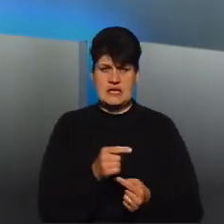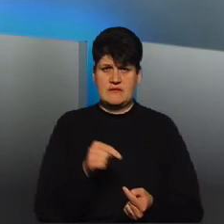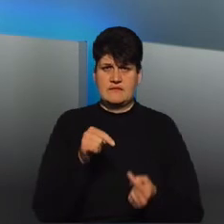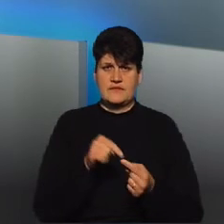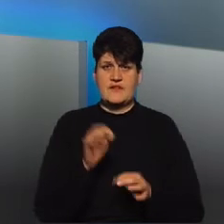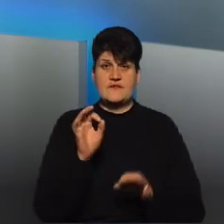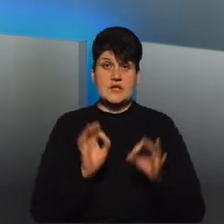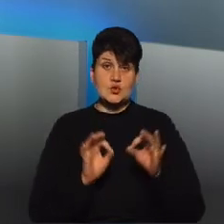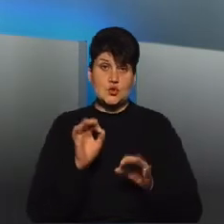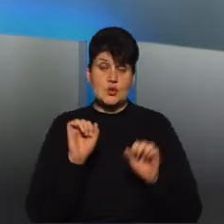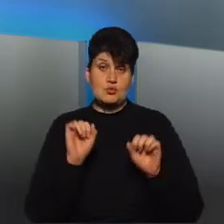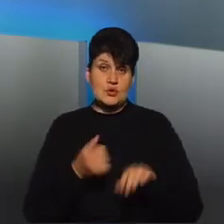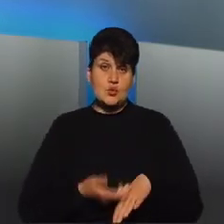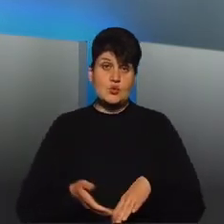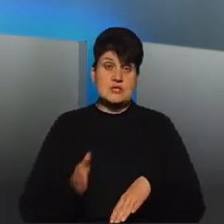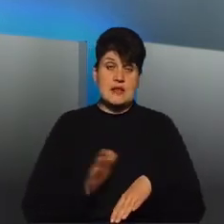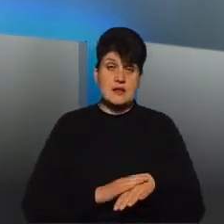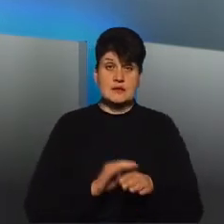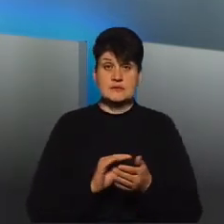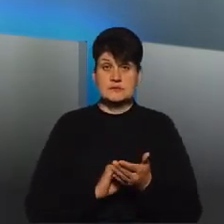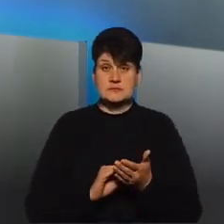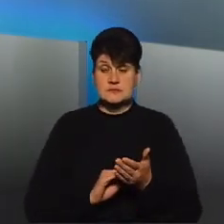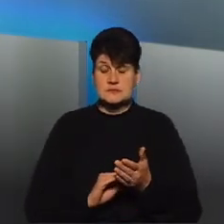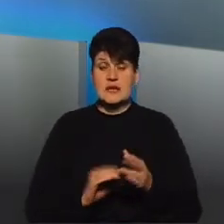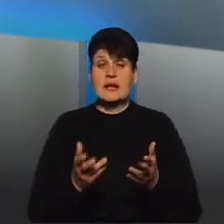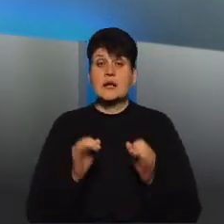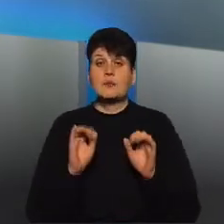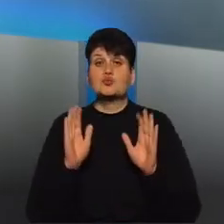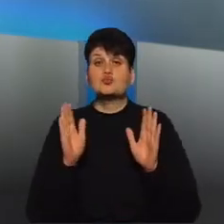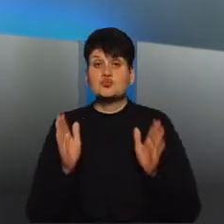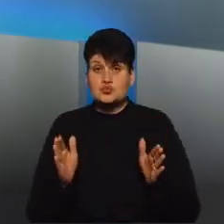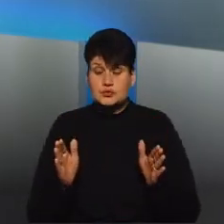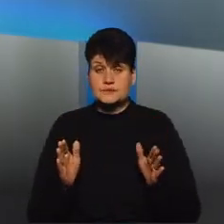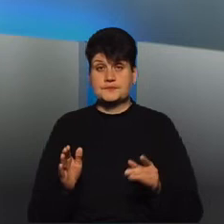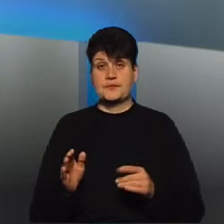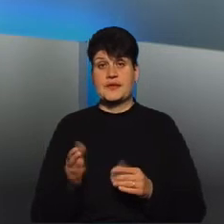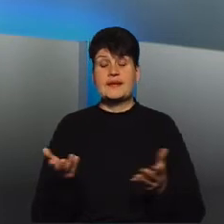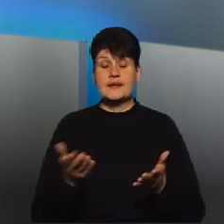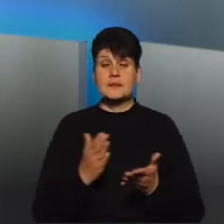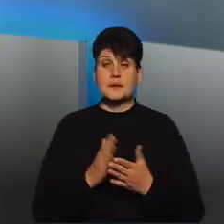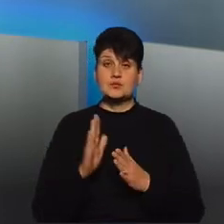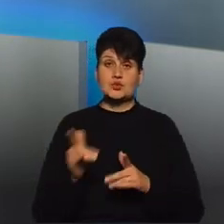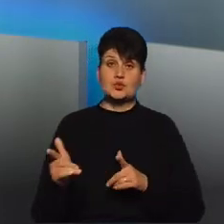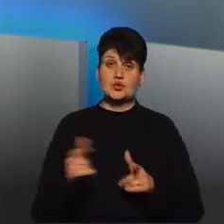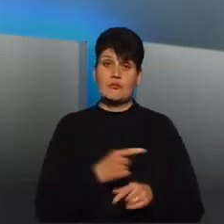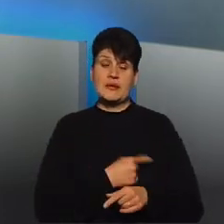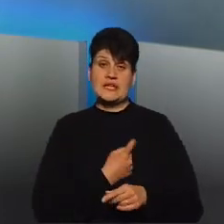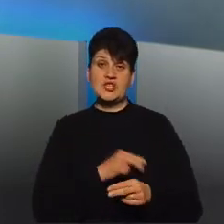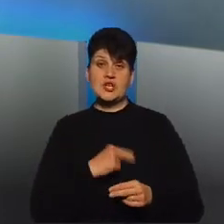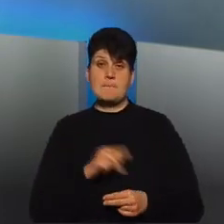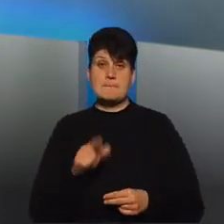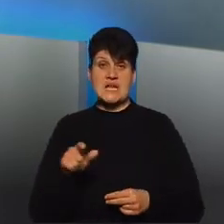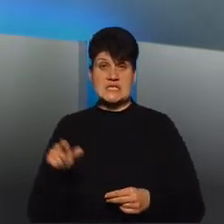можливих ускладнень, розписані, які вони можуть бути. І до чого мають бути готові медичні працівники,